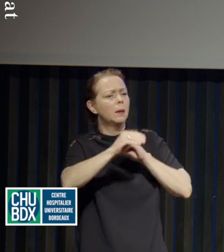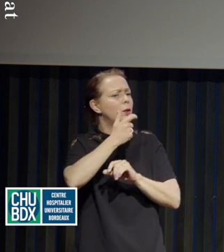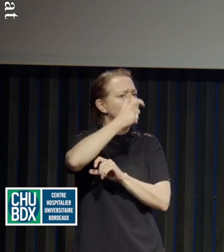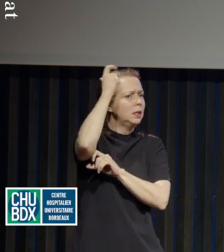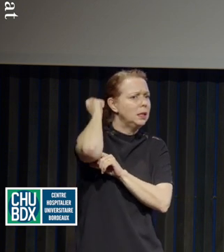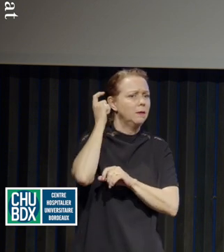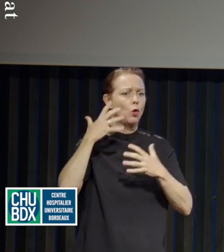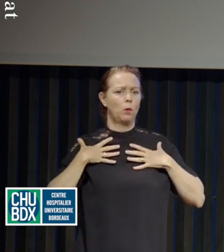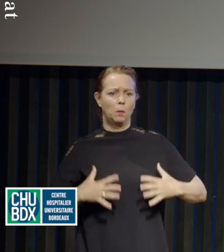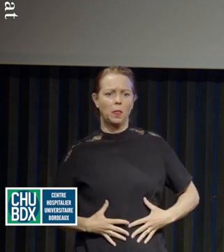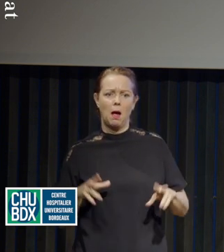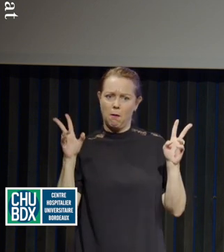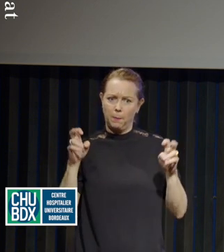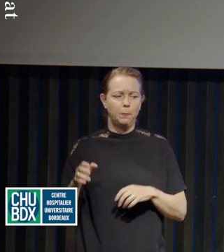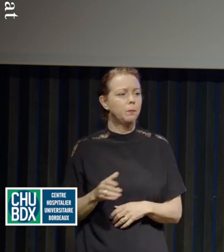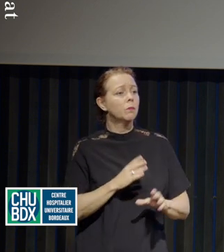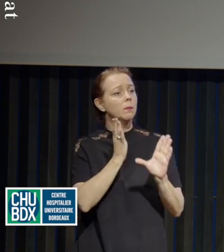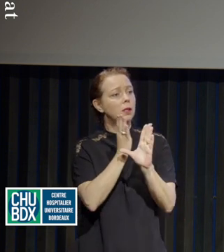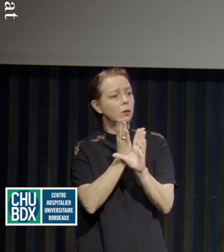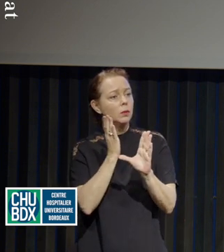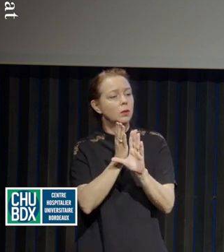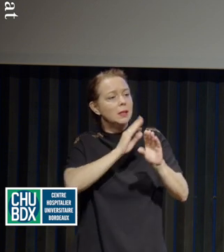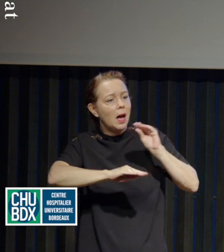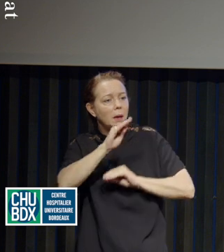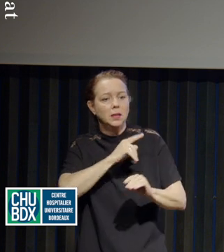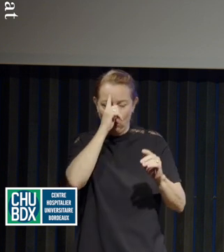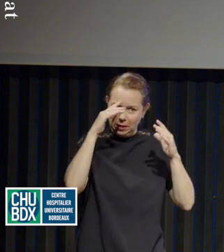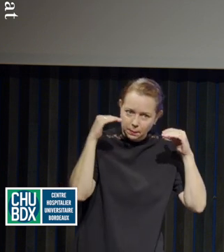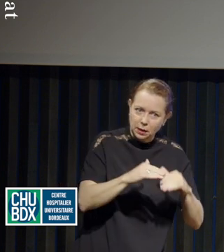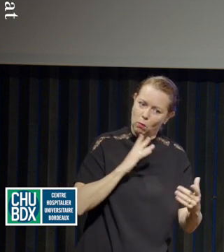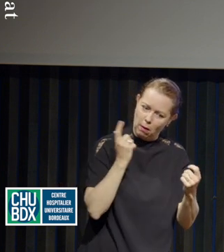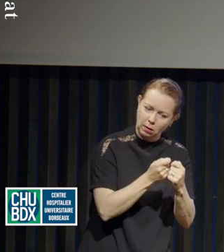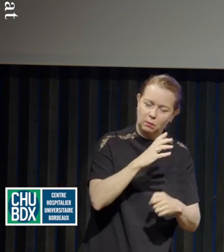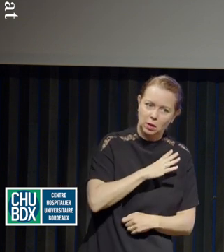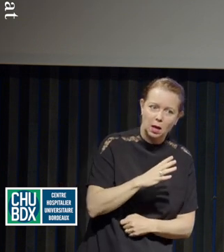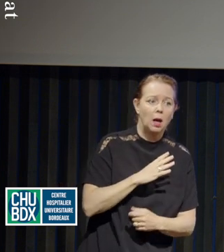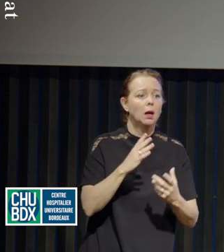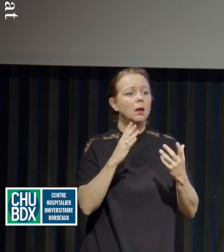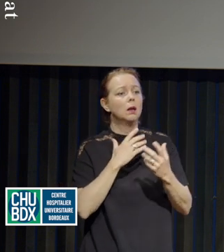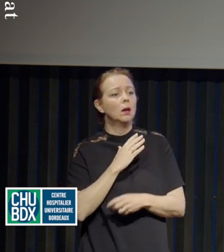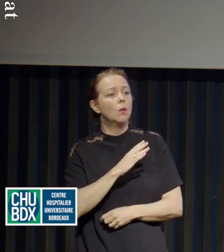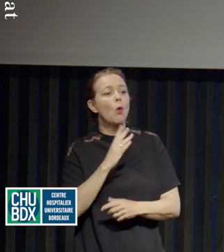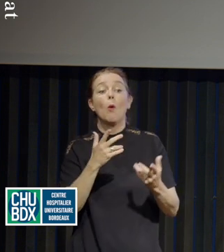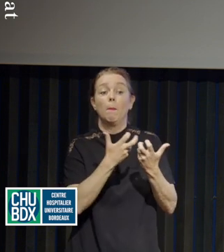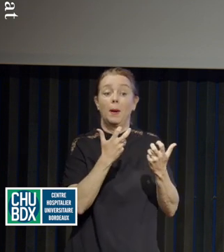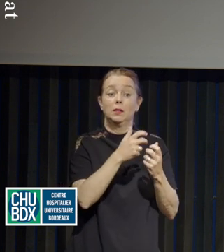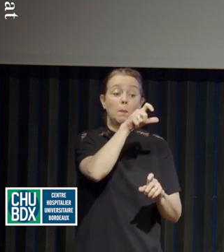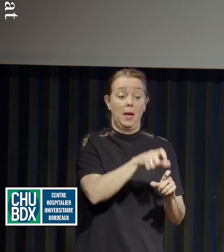comportementale, la psychothérapie interpersonnelle dans la dépression, les techniques de résolution de problèmes dans la crise suicidaire, par